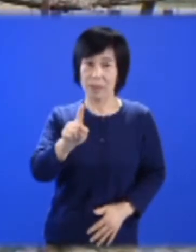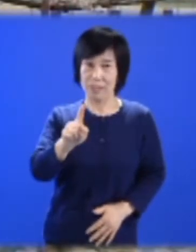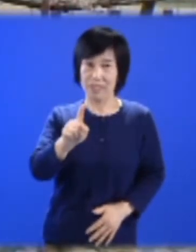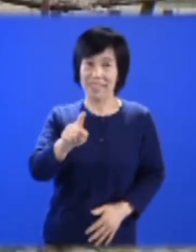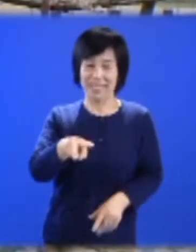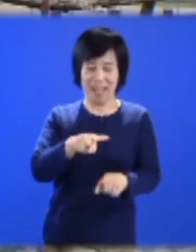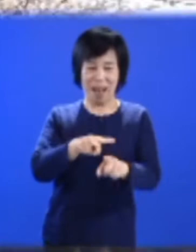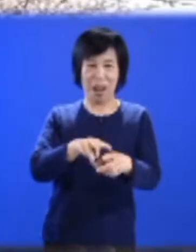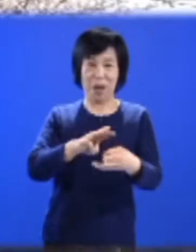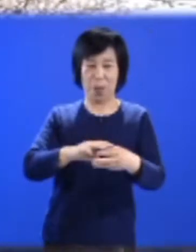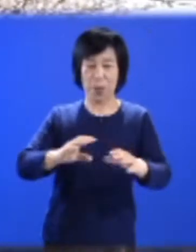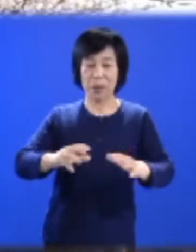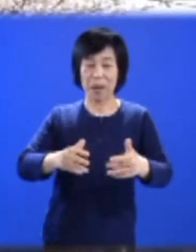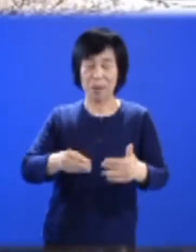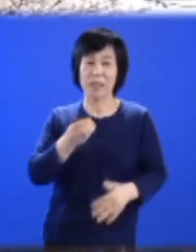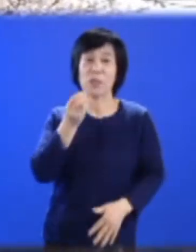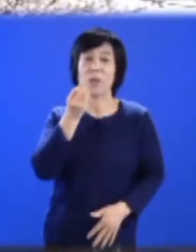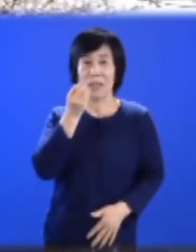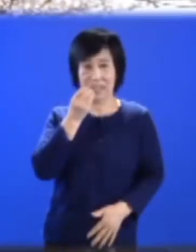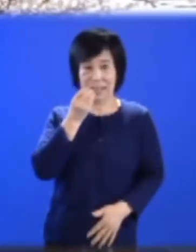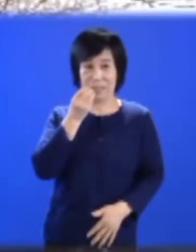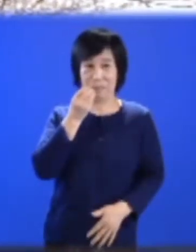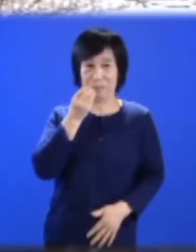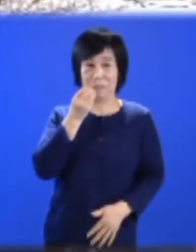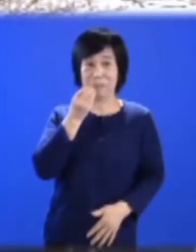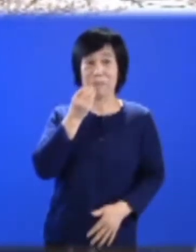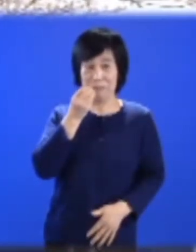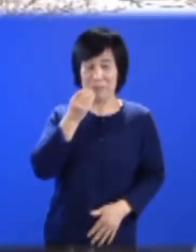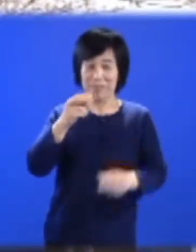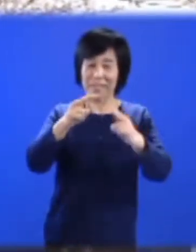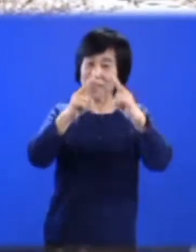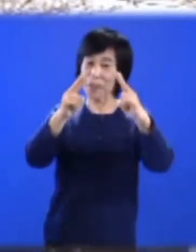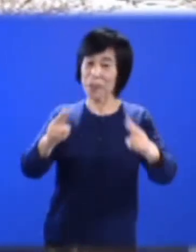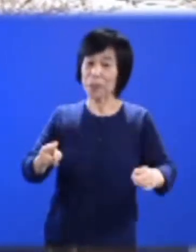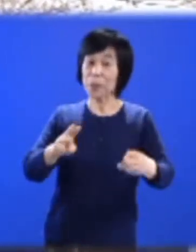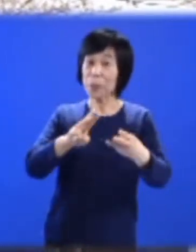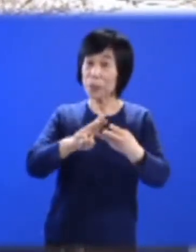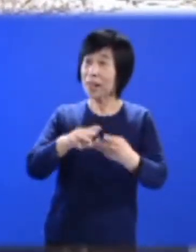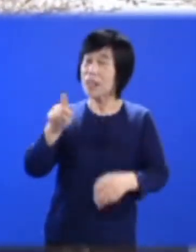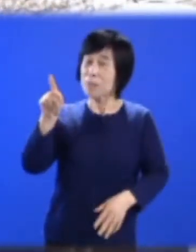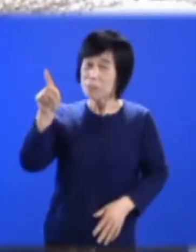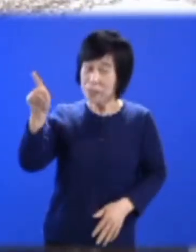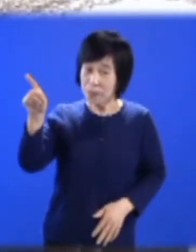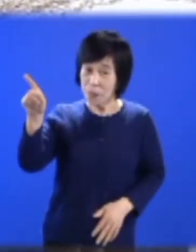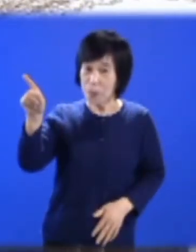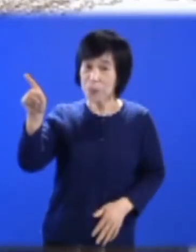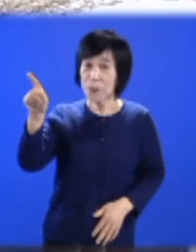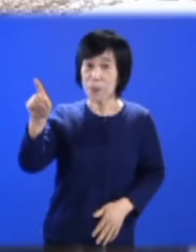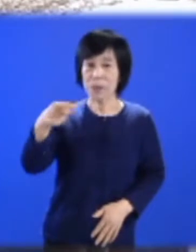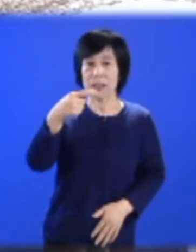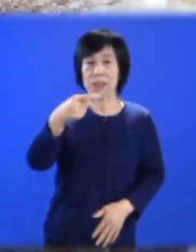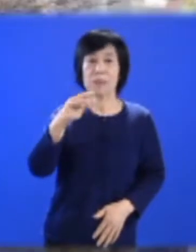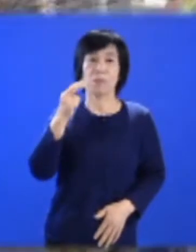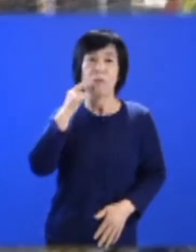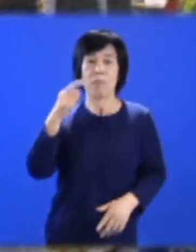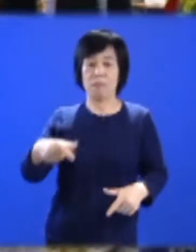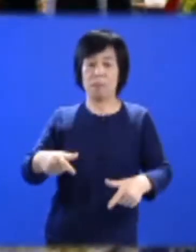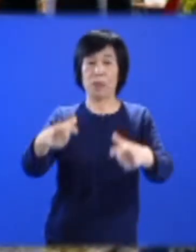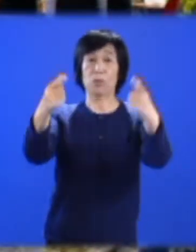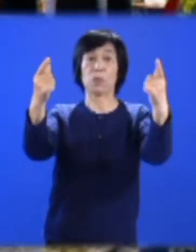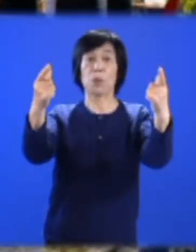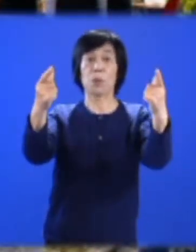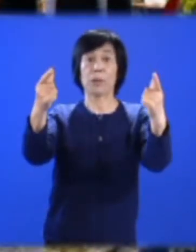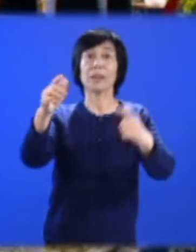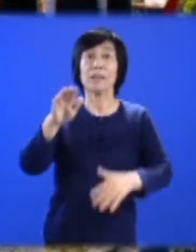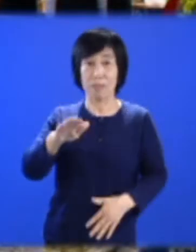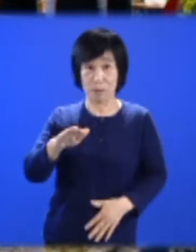人気がありましてですね、富田には非常にあの昔から象徴とされてたような一本松っていうのがあるんですね。